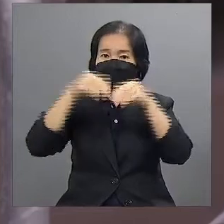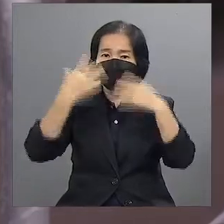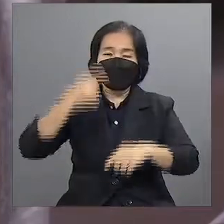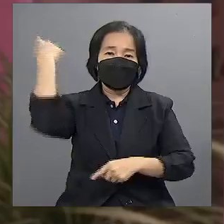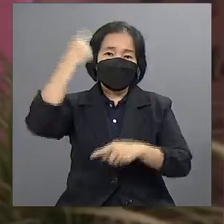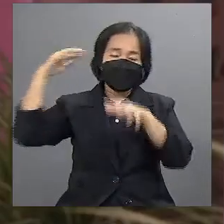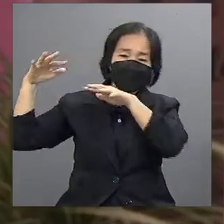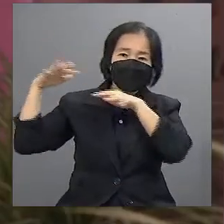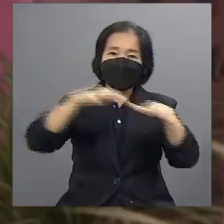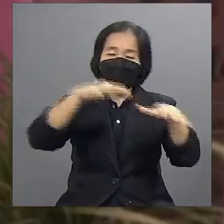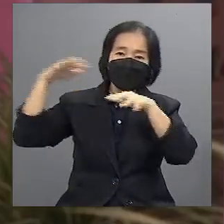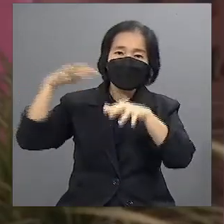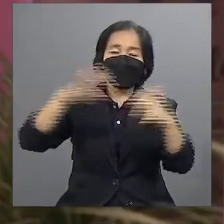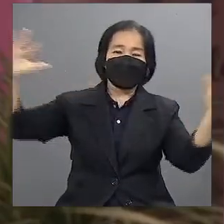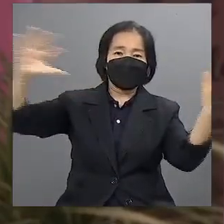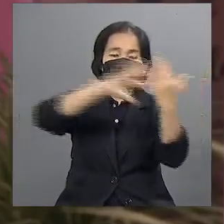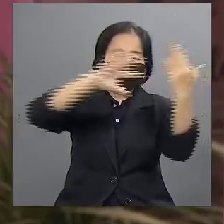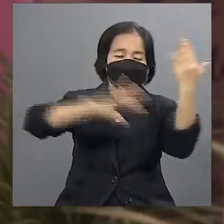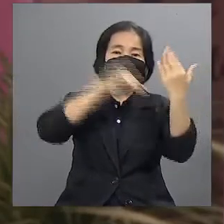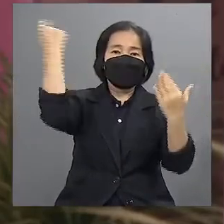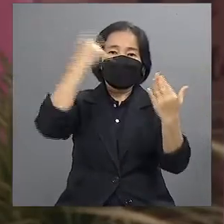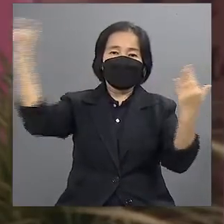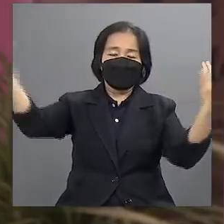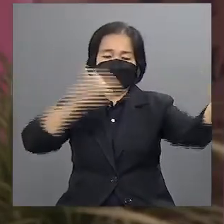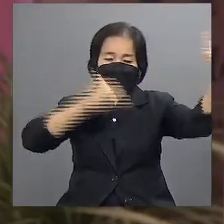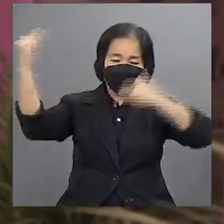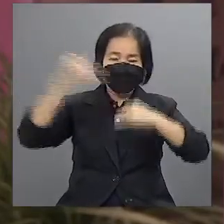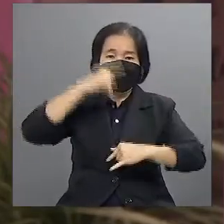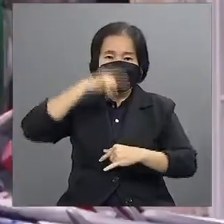วของเศรษฐกิจในหักหลายพัล้านค่ะนเป ด 1